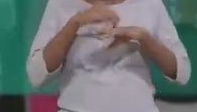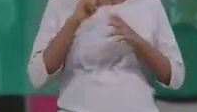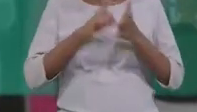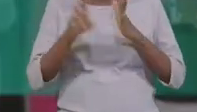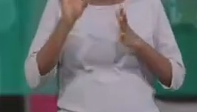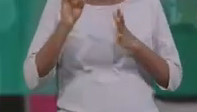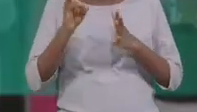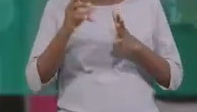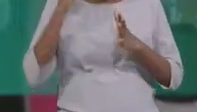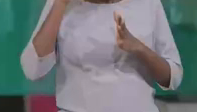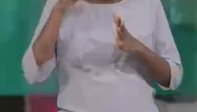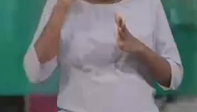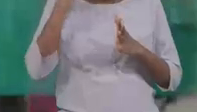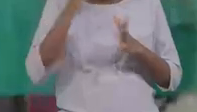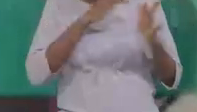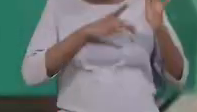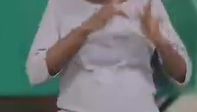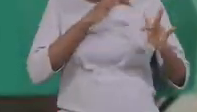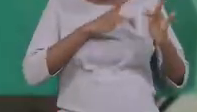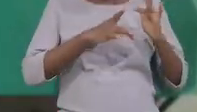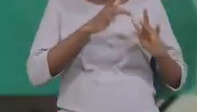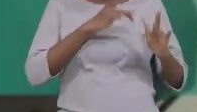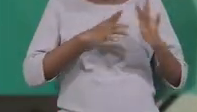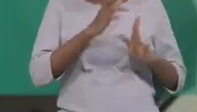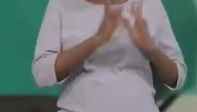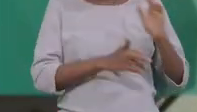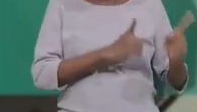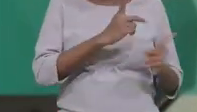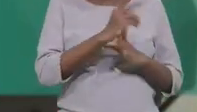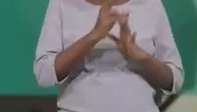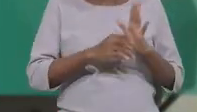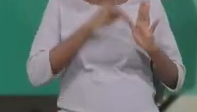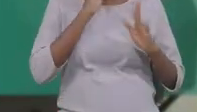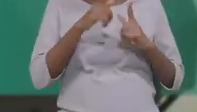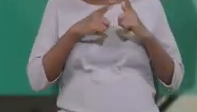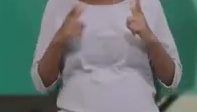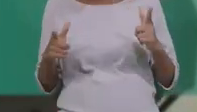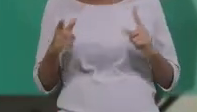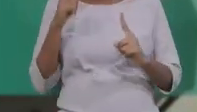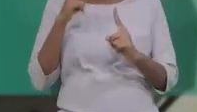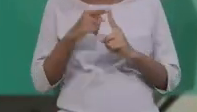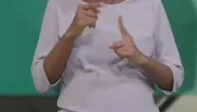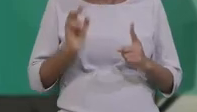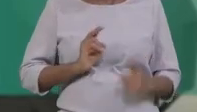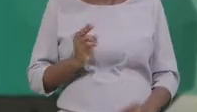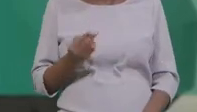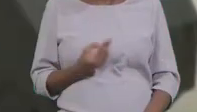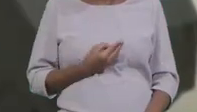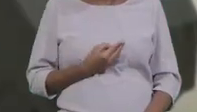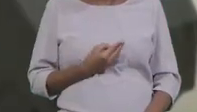le plus court, verset 2. Car sa bonté pour nous est grande.